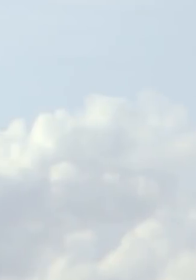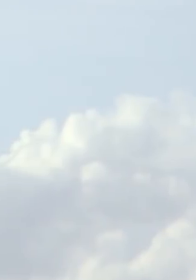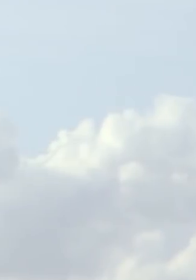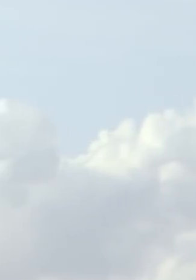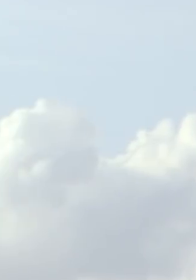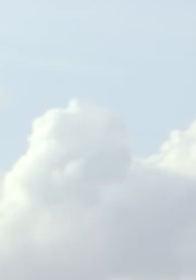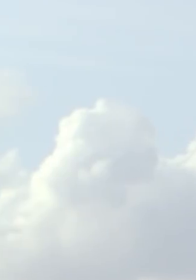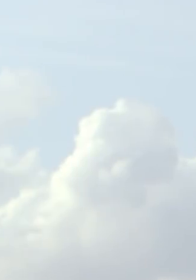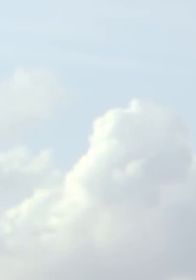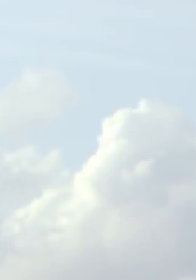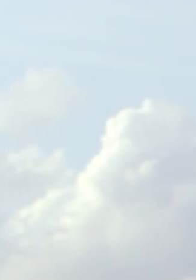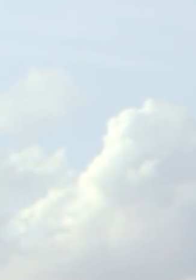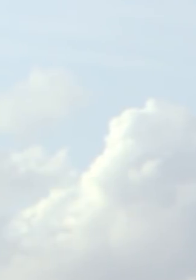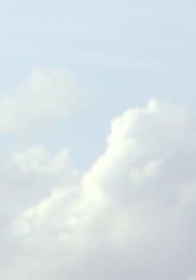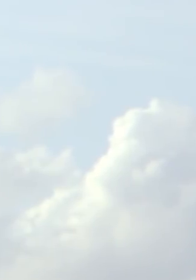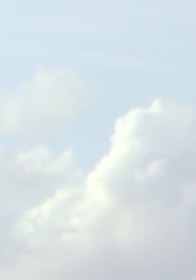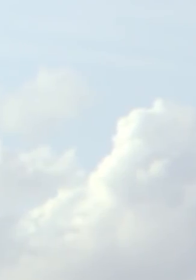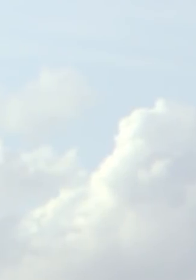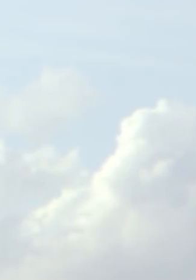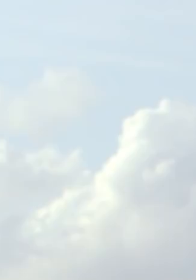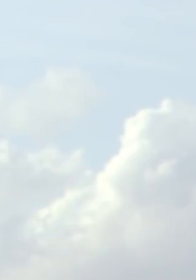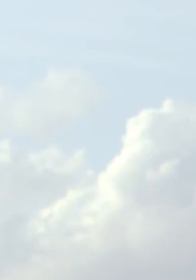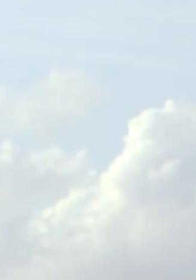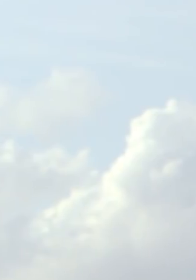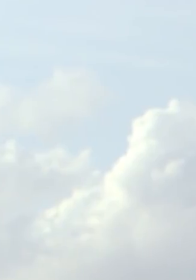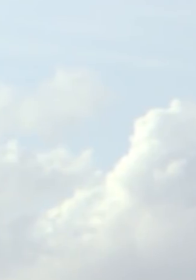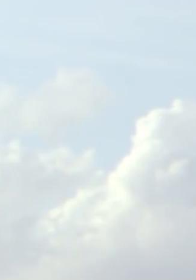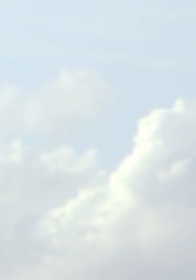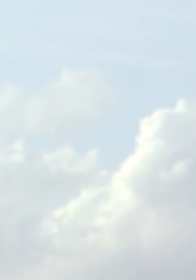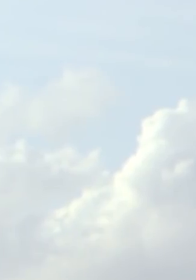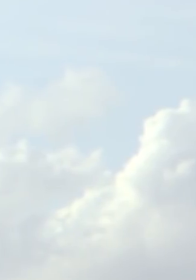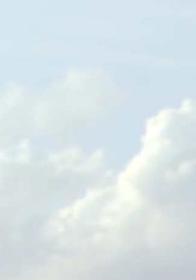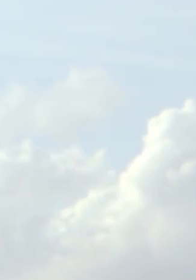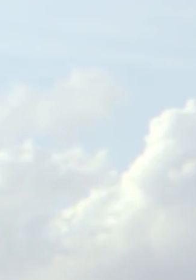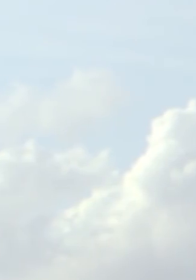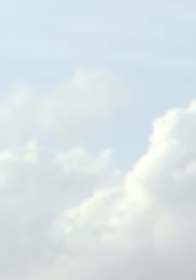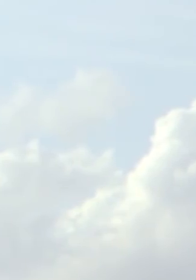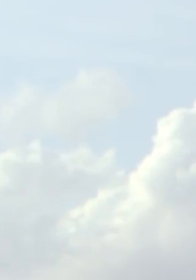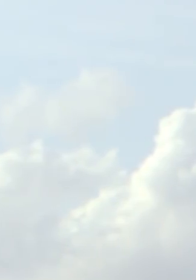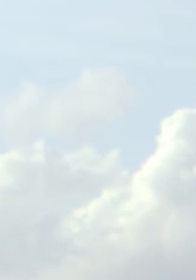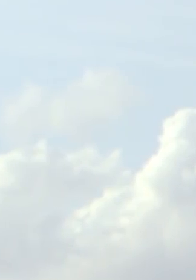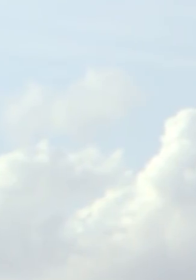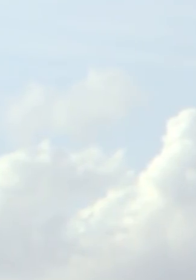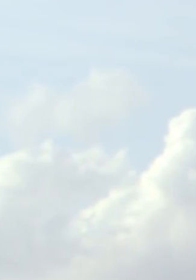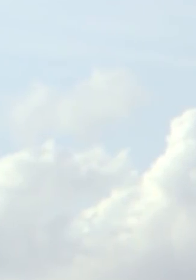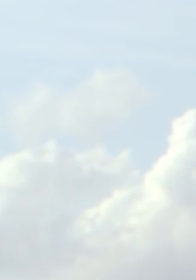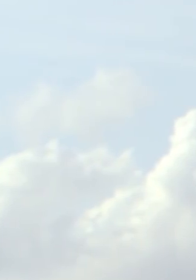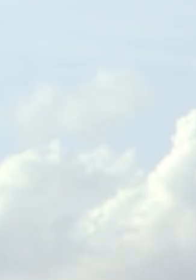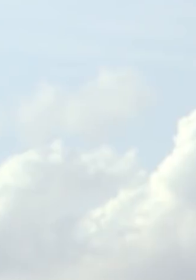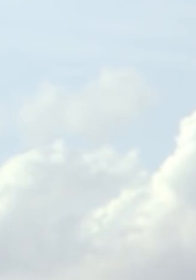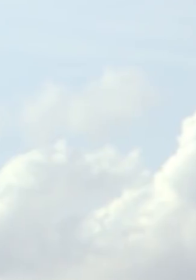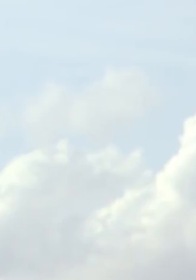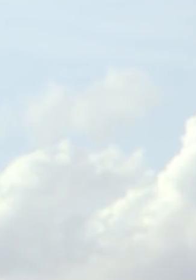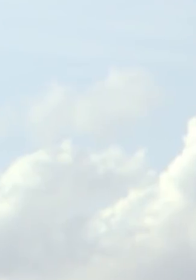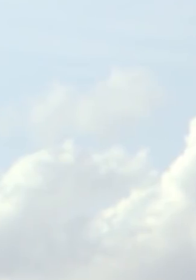חברת החשמל יצאה לדרך חדשה בהתאם למדיניות משרד האנרגיה. היא מכרה שתי תחנות כוח ותמכור עוד שלוש, וכך היא מפחיתה את מחירי